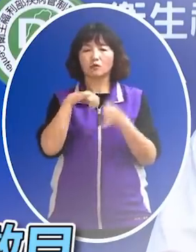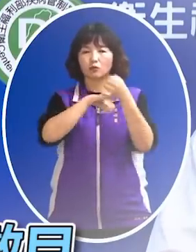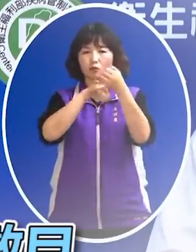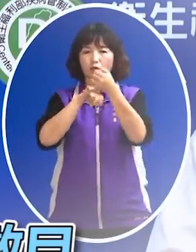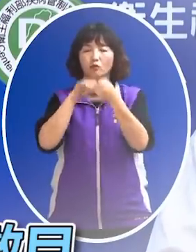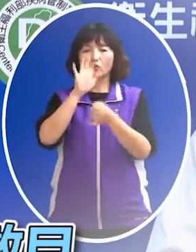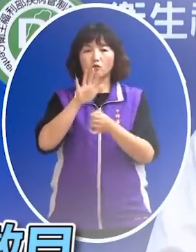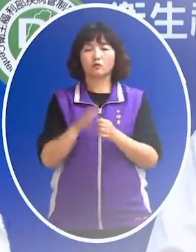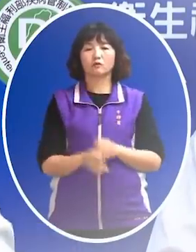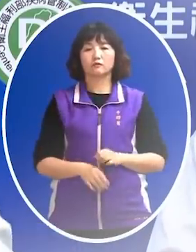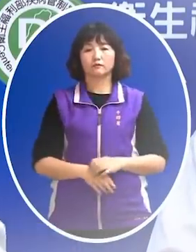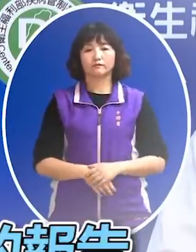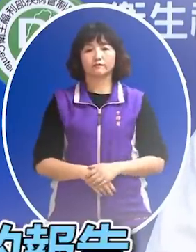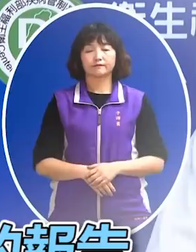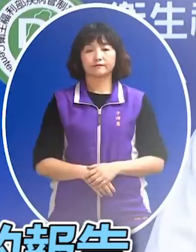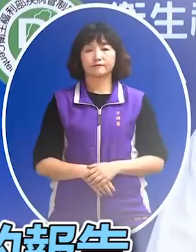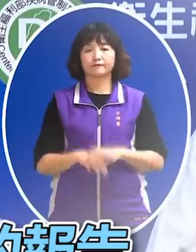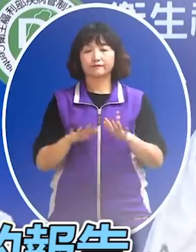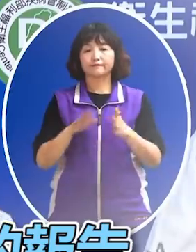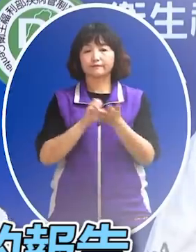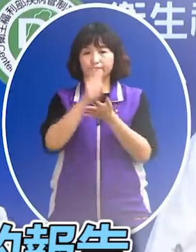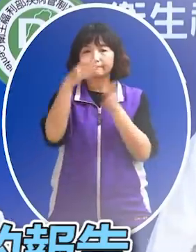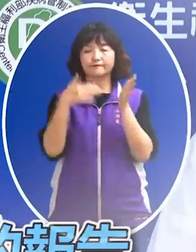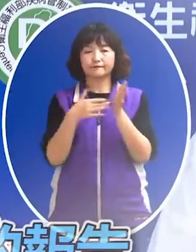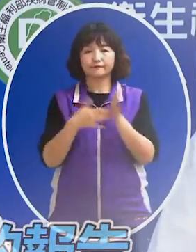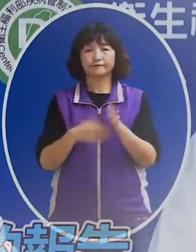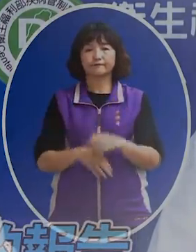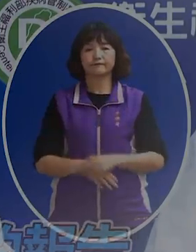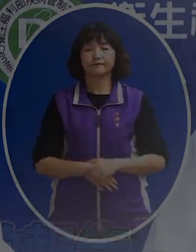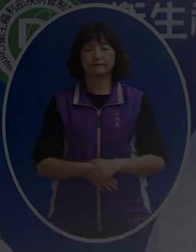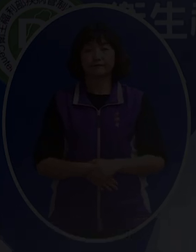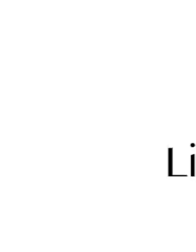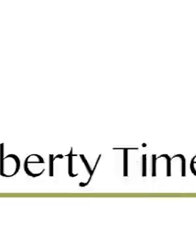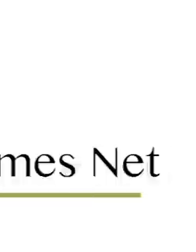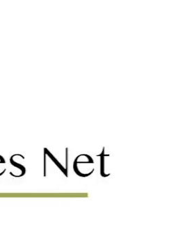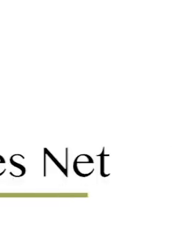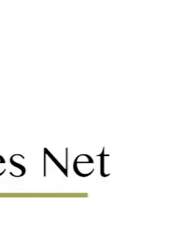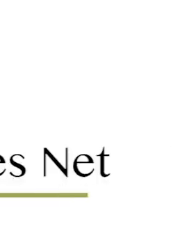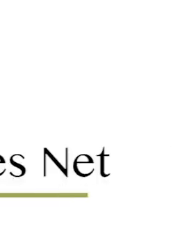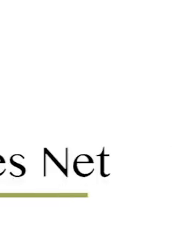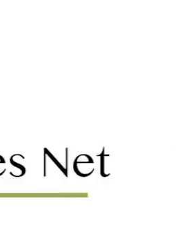哈，那大概是这样的一个数目。好，那以上先跟大家做这样的报告。